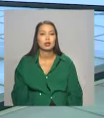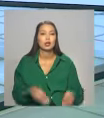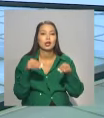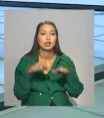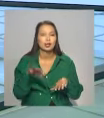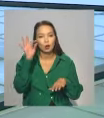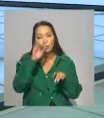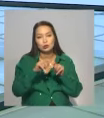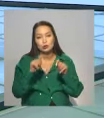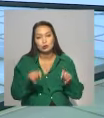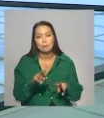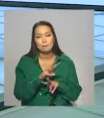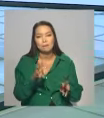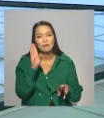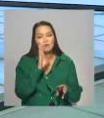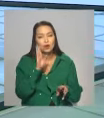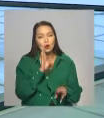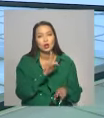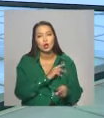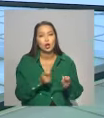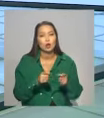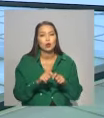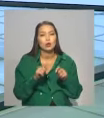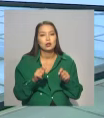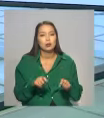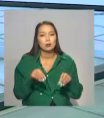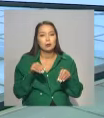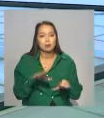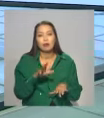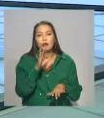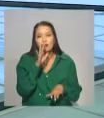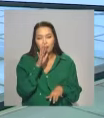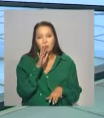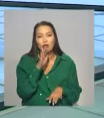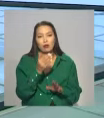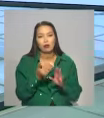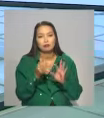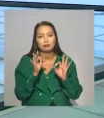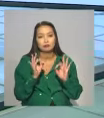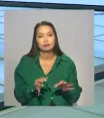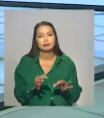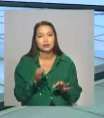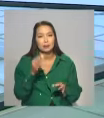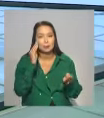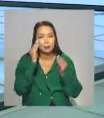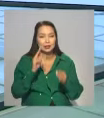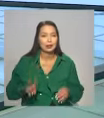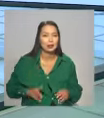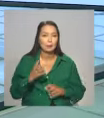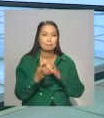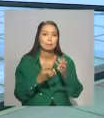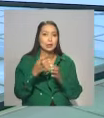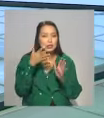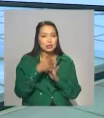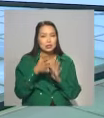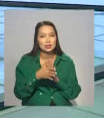Решение о создании Министерства водных ресурсов и ирригации принято своевременно. Такое мнение высказал директор Международного исследовательского центра